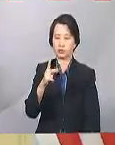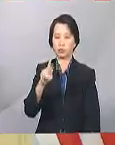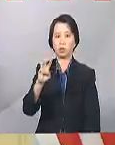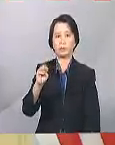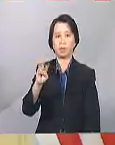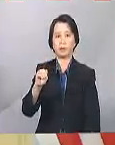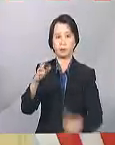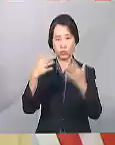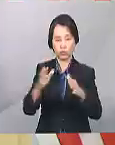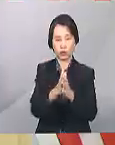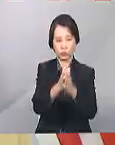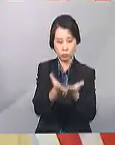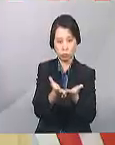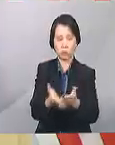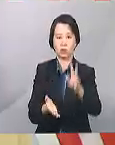sebanyak